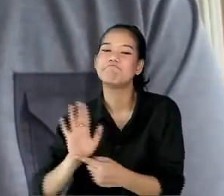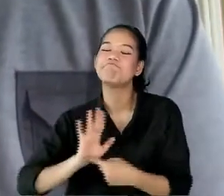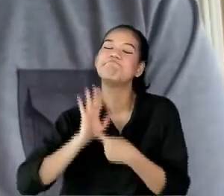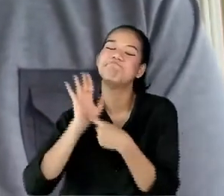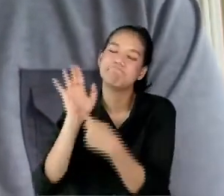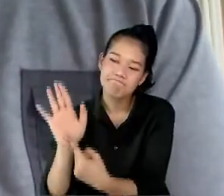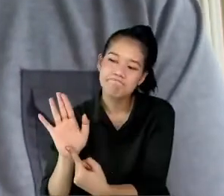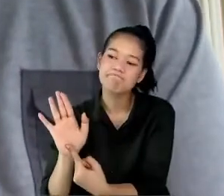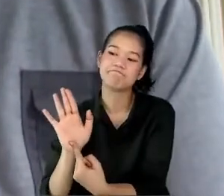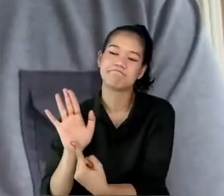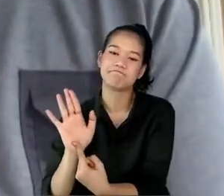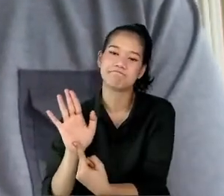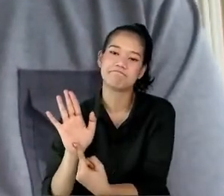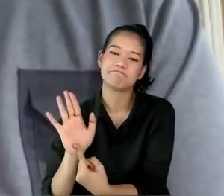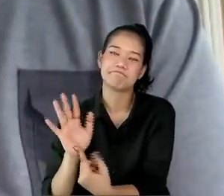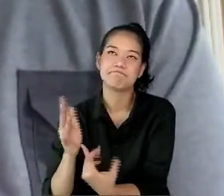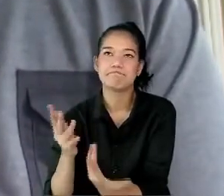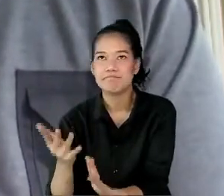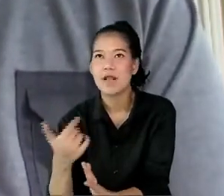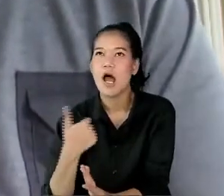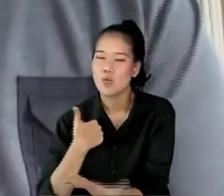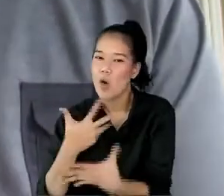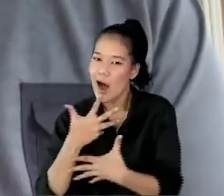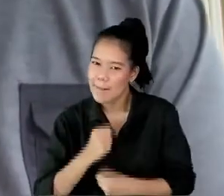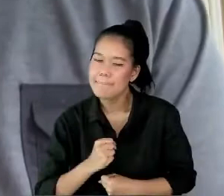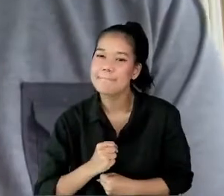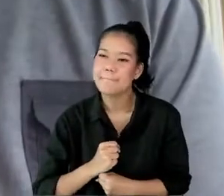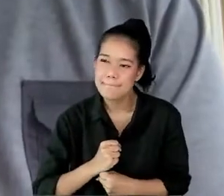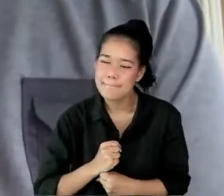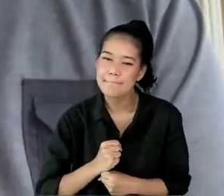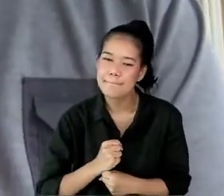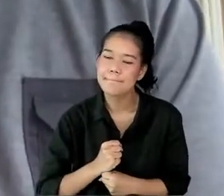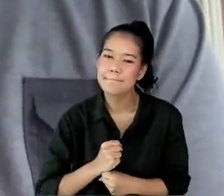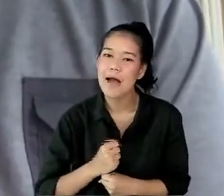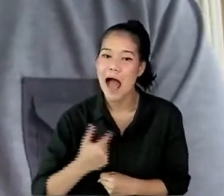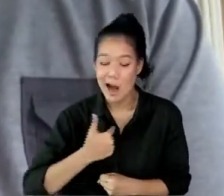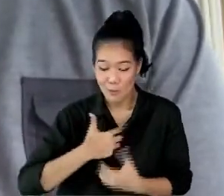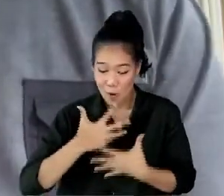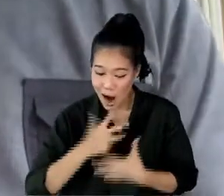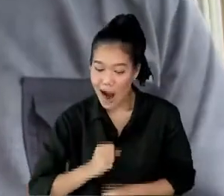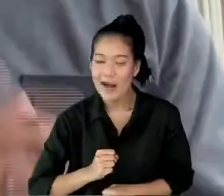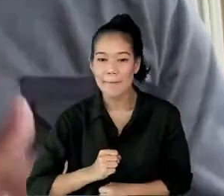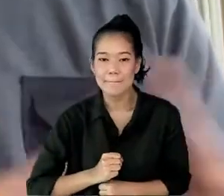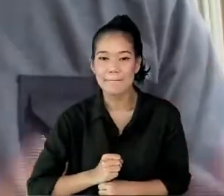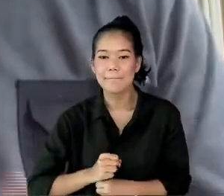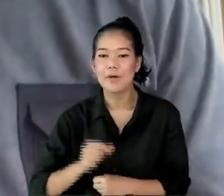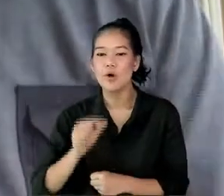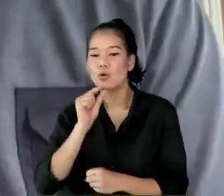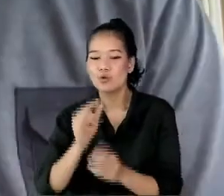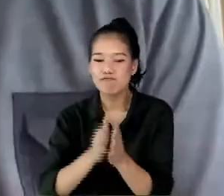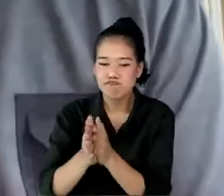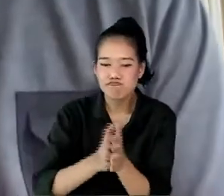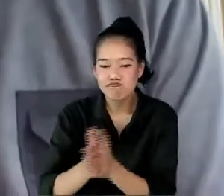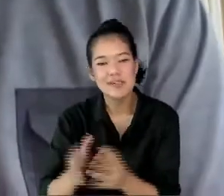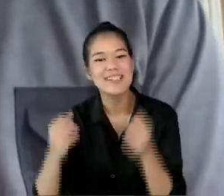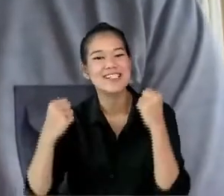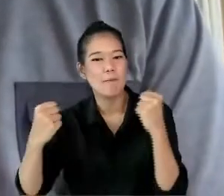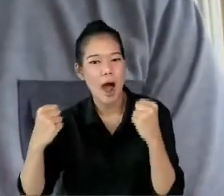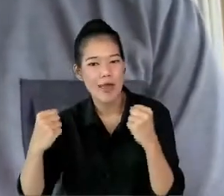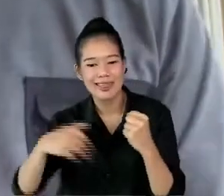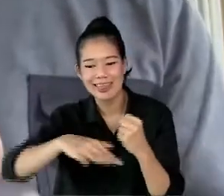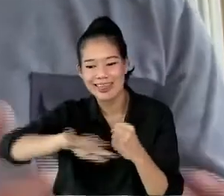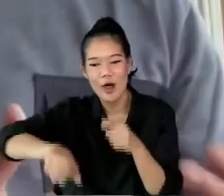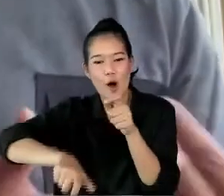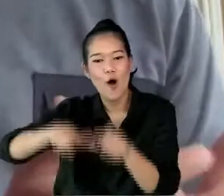bentuk yang aku berharap, gitu loh. Ini menjadi penyemangat juga